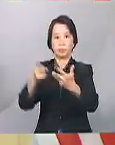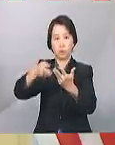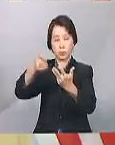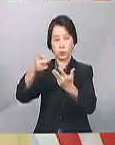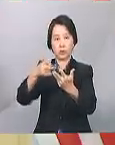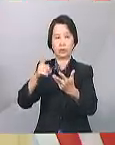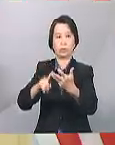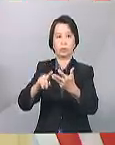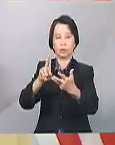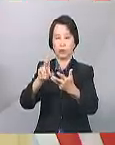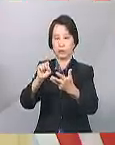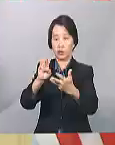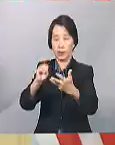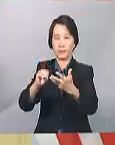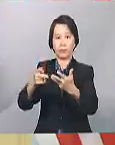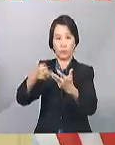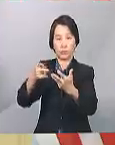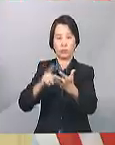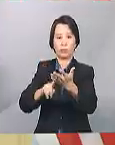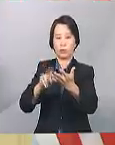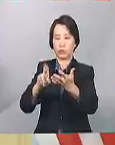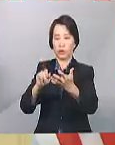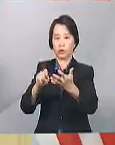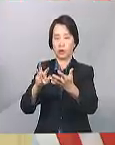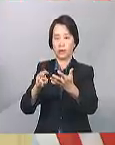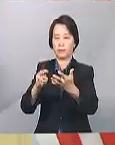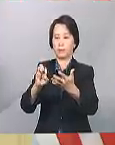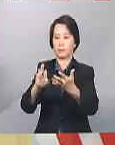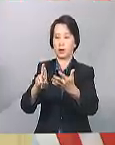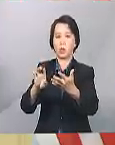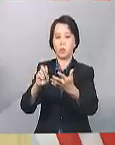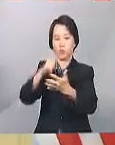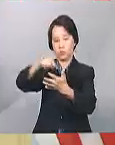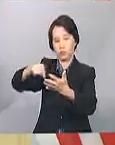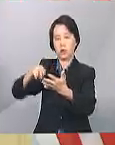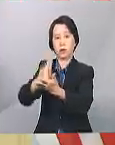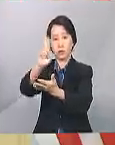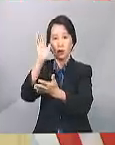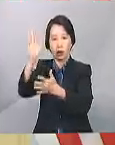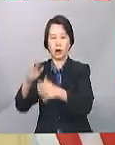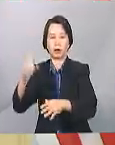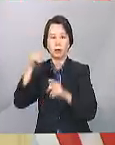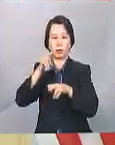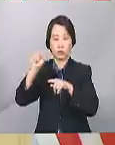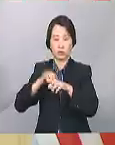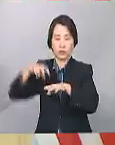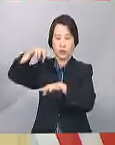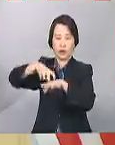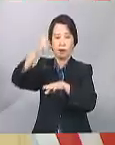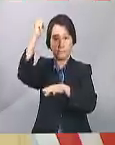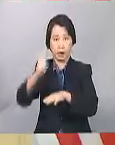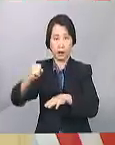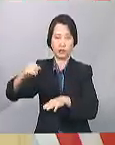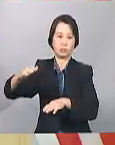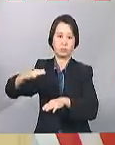Pinang, USM dan UITM Merbuk. Dan mereka akan bergerak menggunakan bas dari